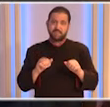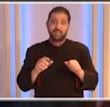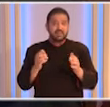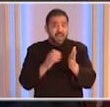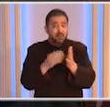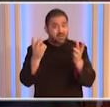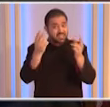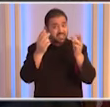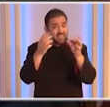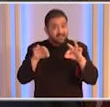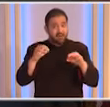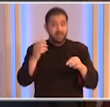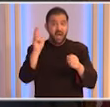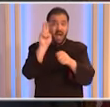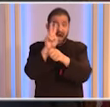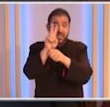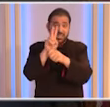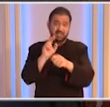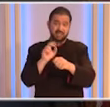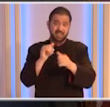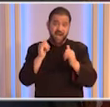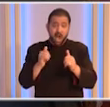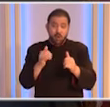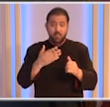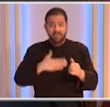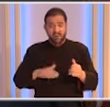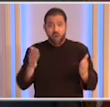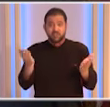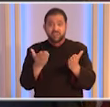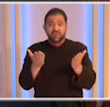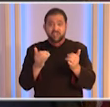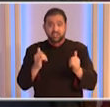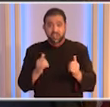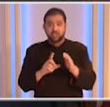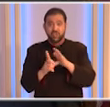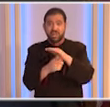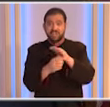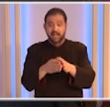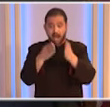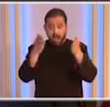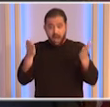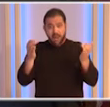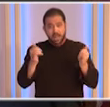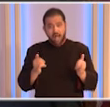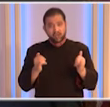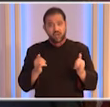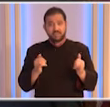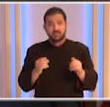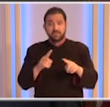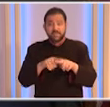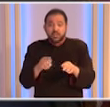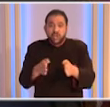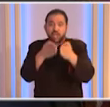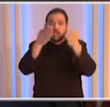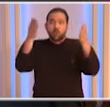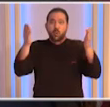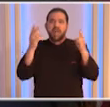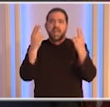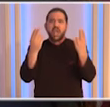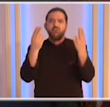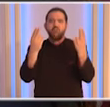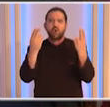departe. Iar acum am să vă citesc de aici, din cartea aceasta, ce